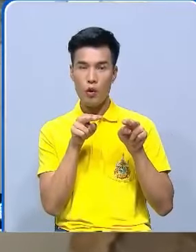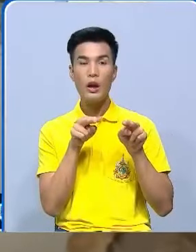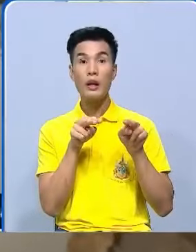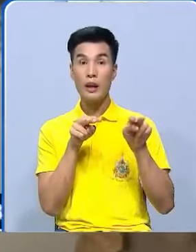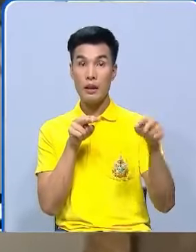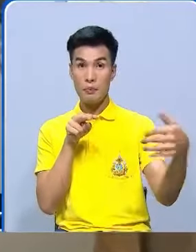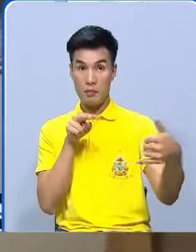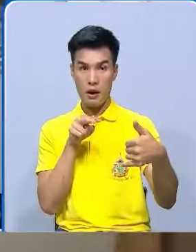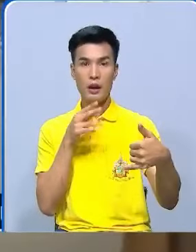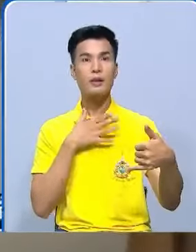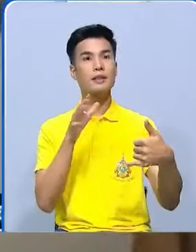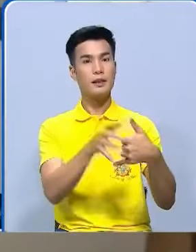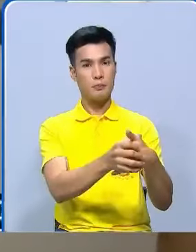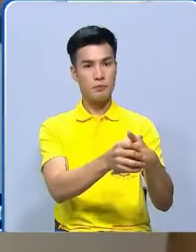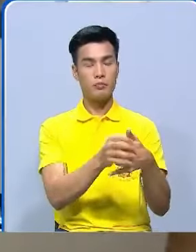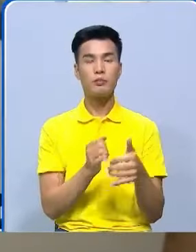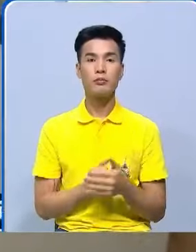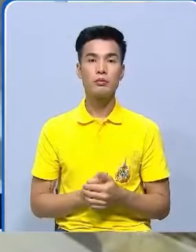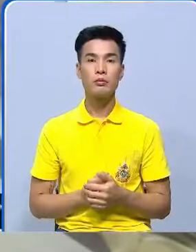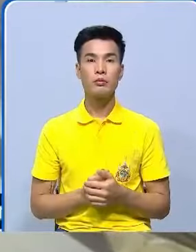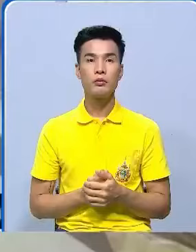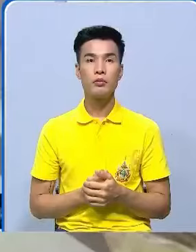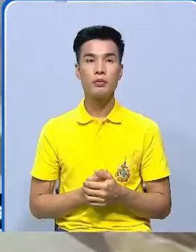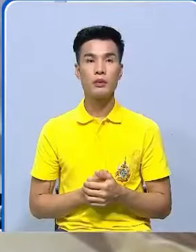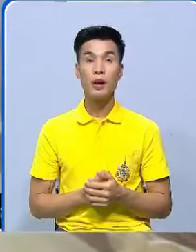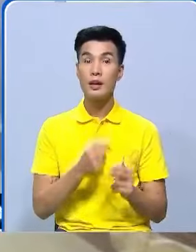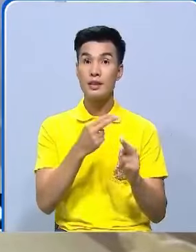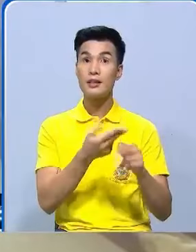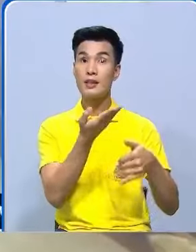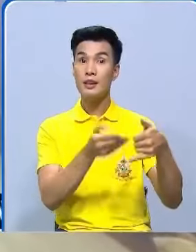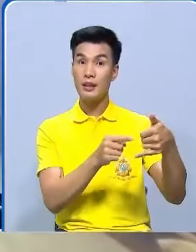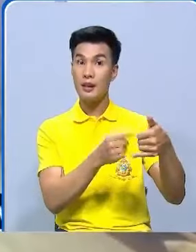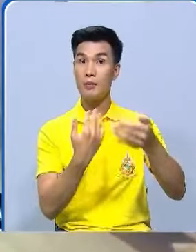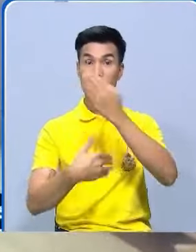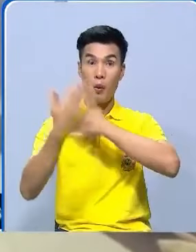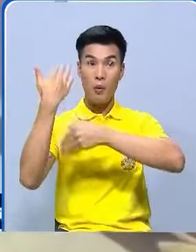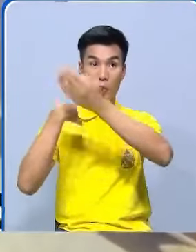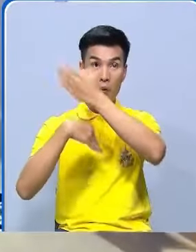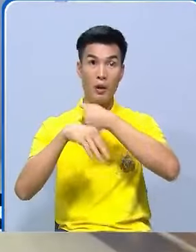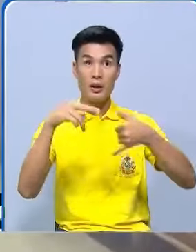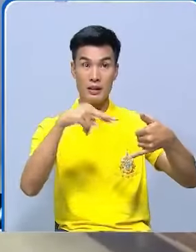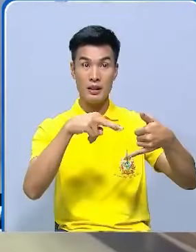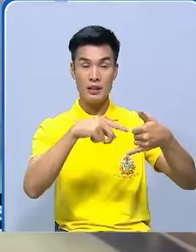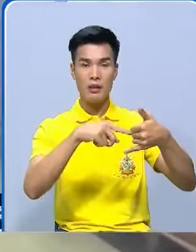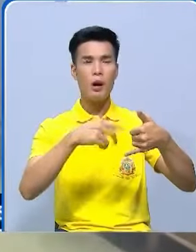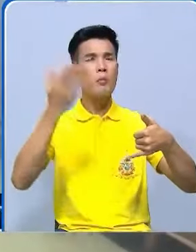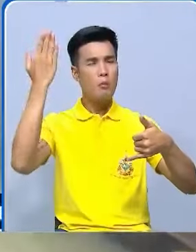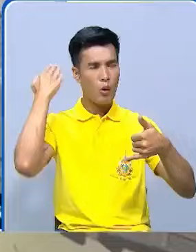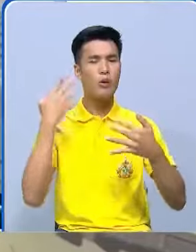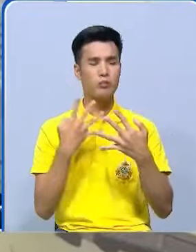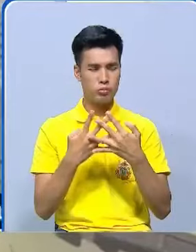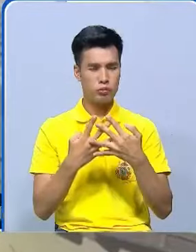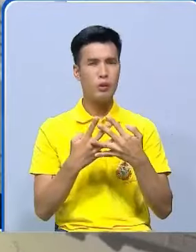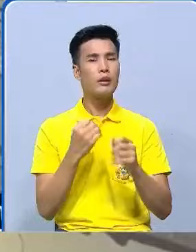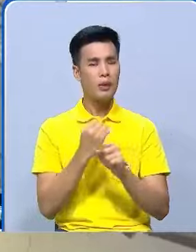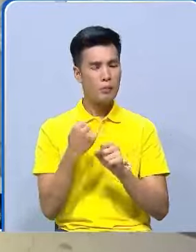ย เขาก็เอาชื่อไปตรวจสอบประวัตินะคุณสจี ค่ะ เคยต้องคดีลักส